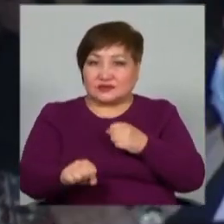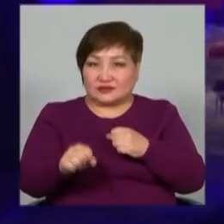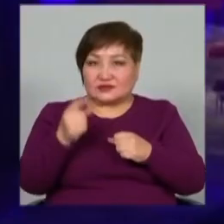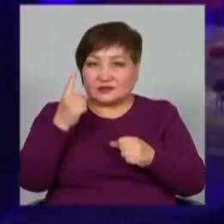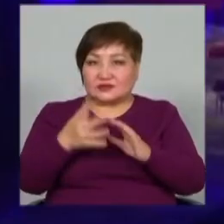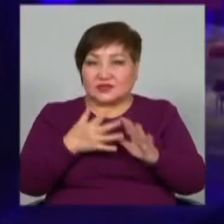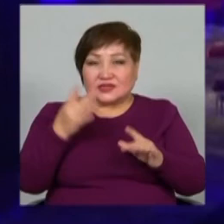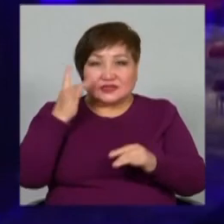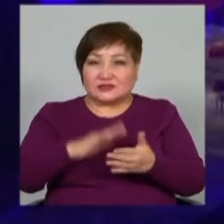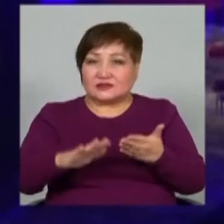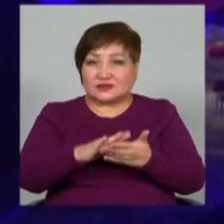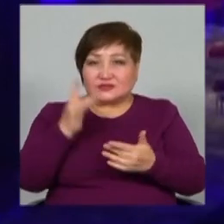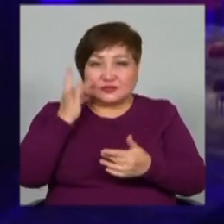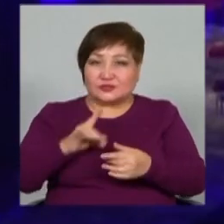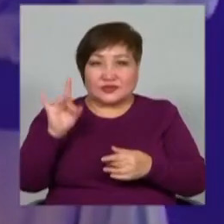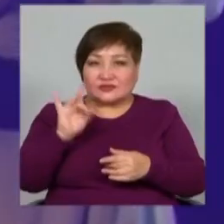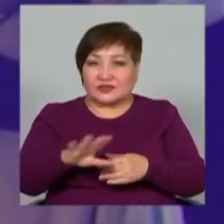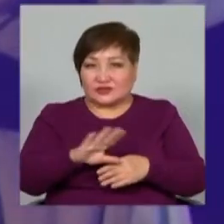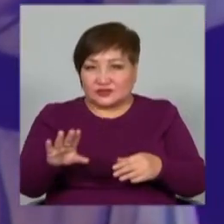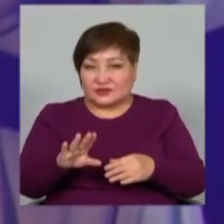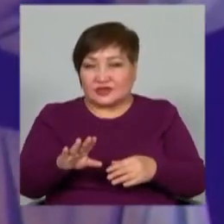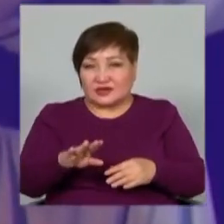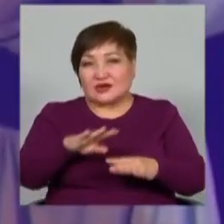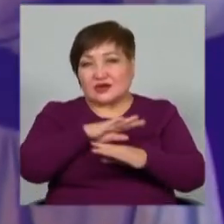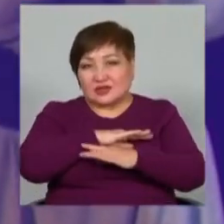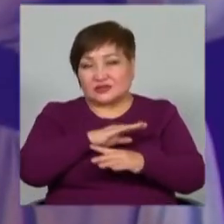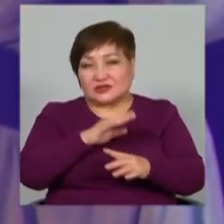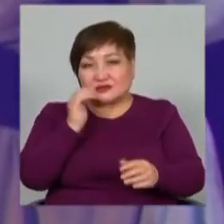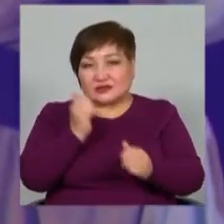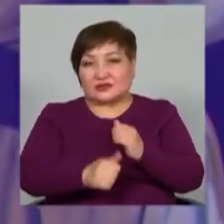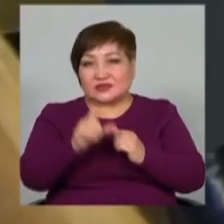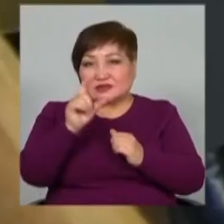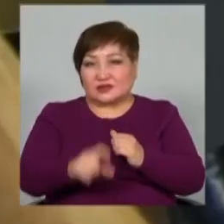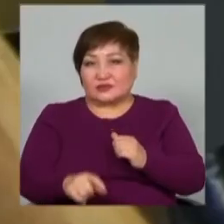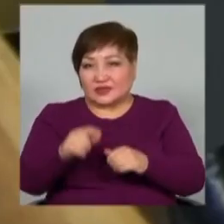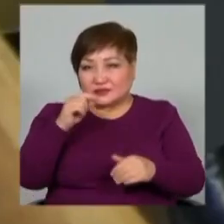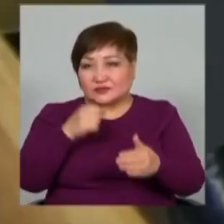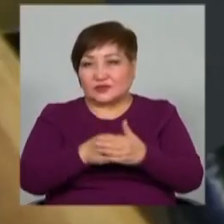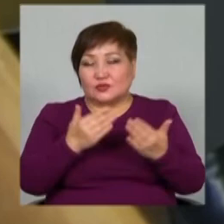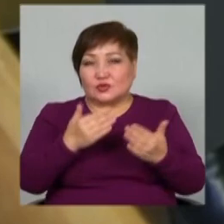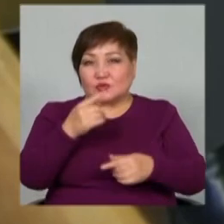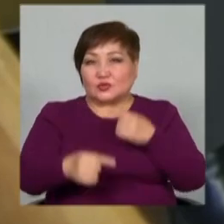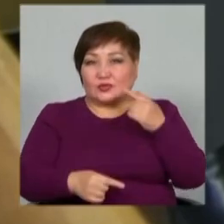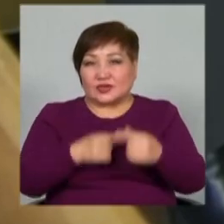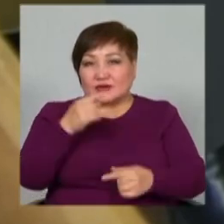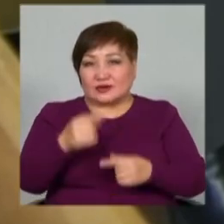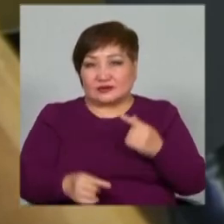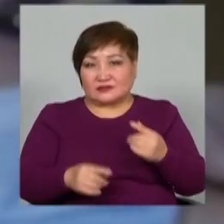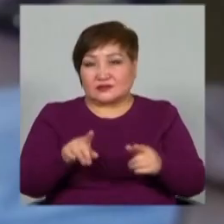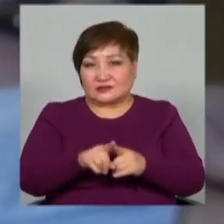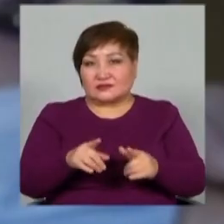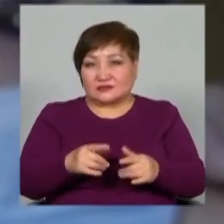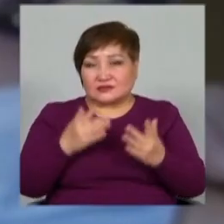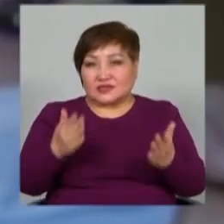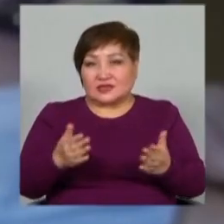екенін түбі, ажалдың жезұшты жебесі әркімге қадалатынын бүгінгі ұрпақтың санасына салмақтайды. Жасаған жамандық үшін